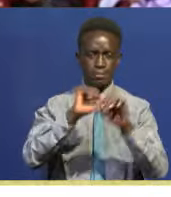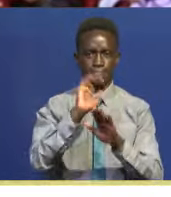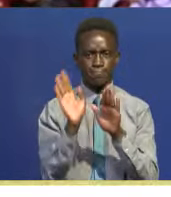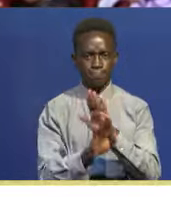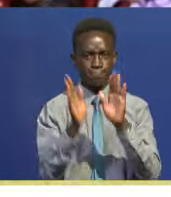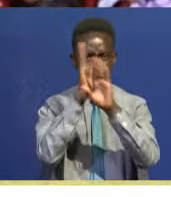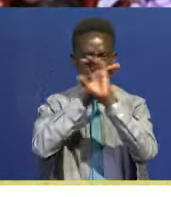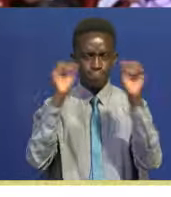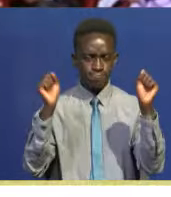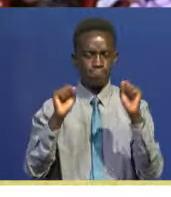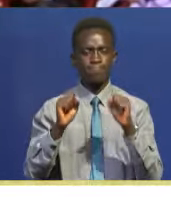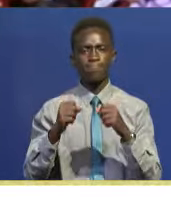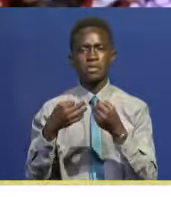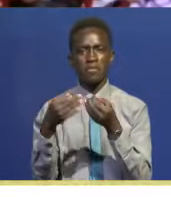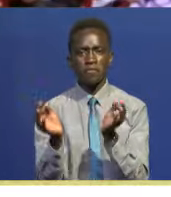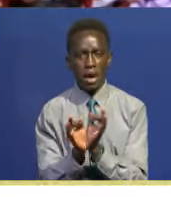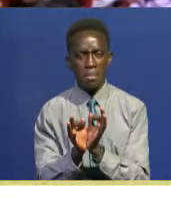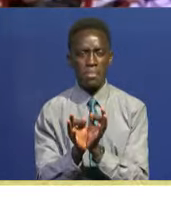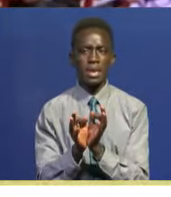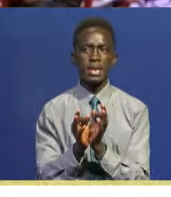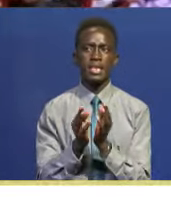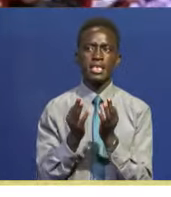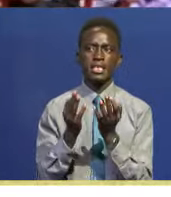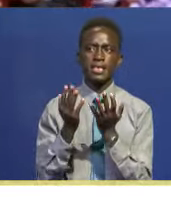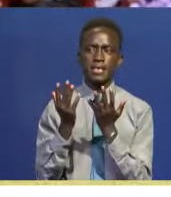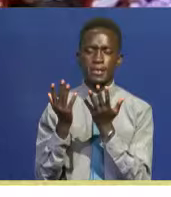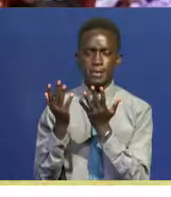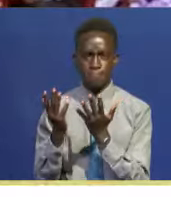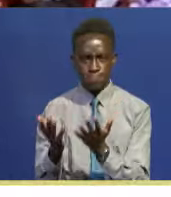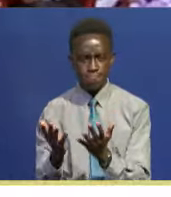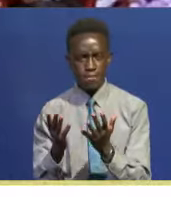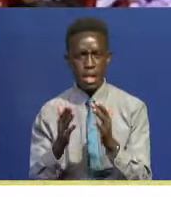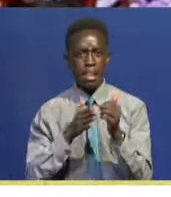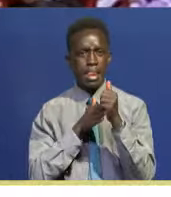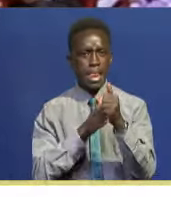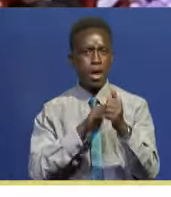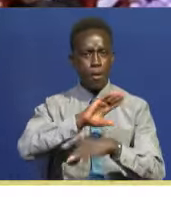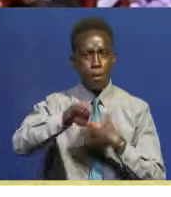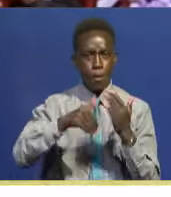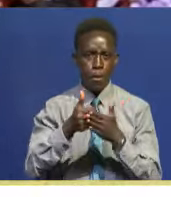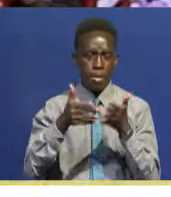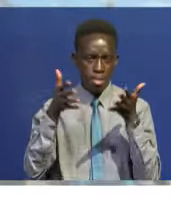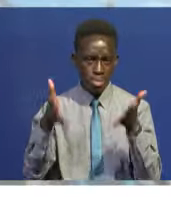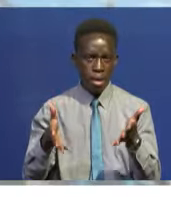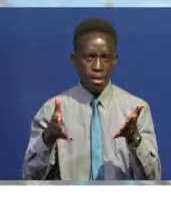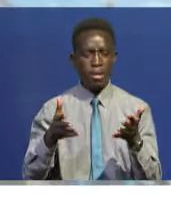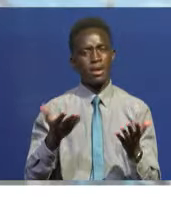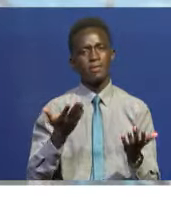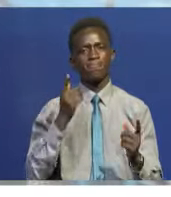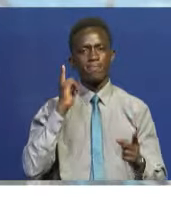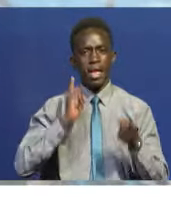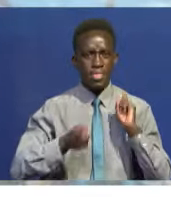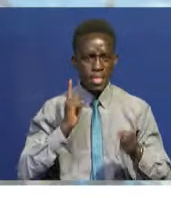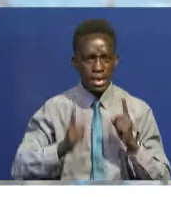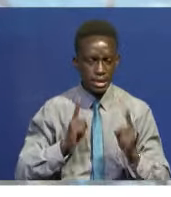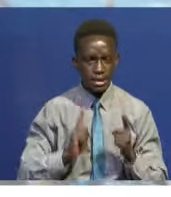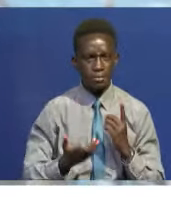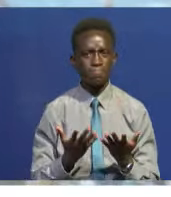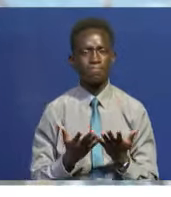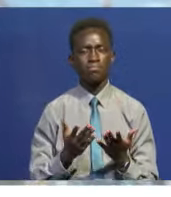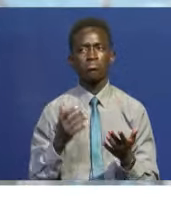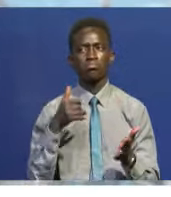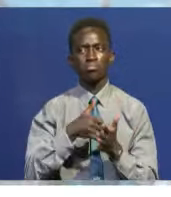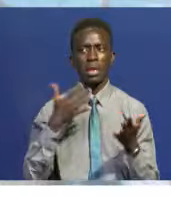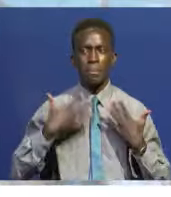familia ya ndugu yetu Kiptum, viongozi wote wako hapa, athletes na wakaaji wa Elgeyo